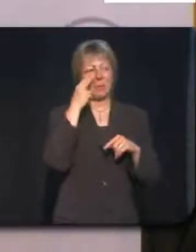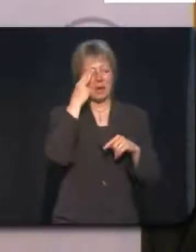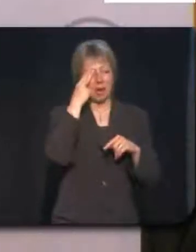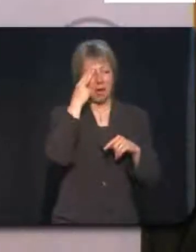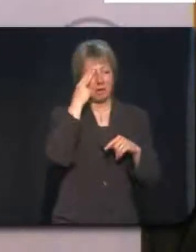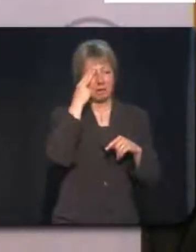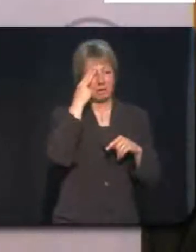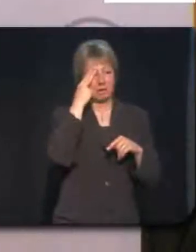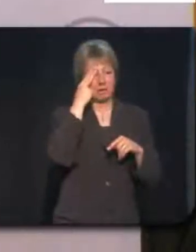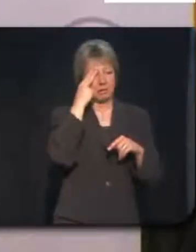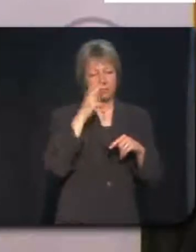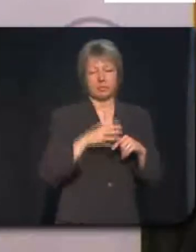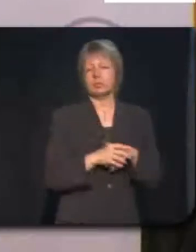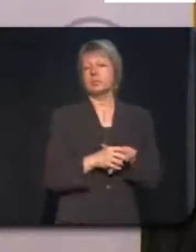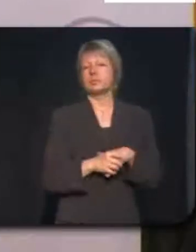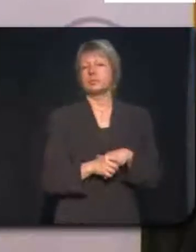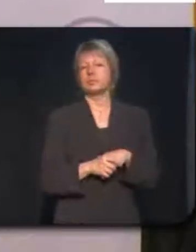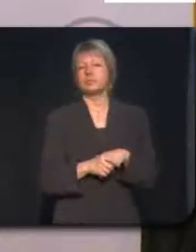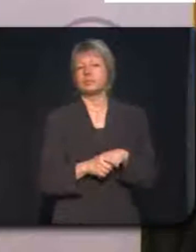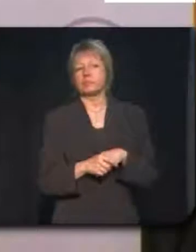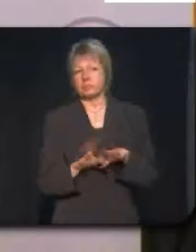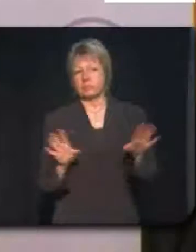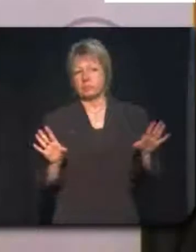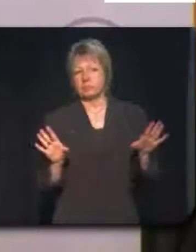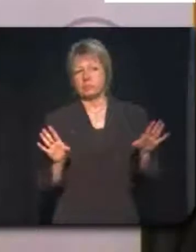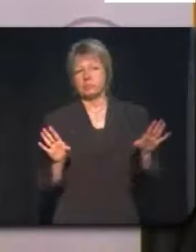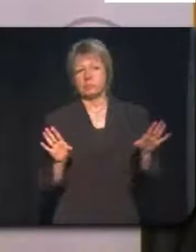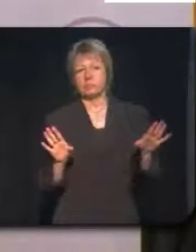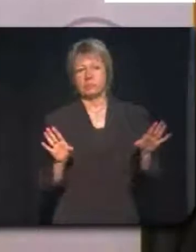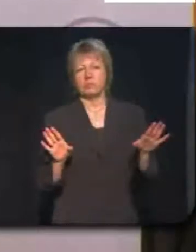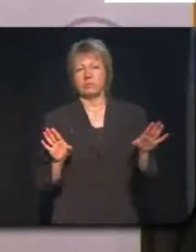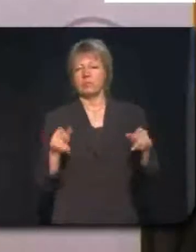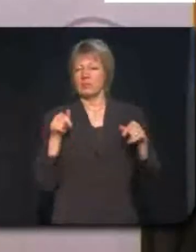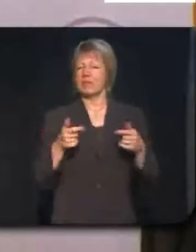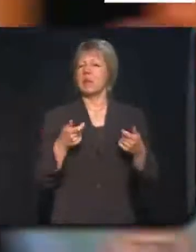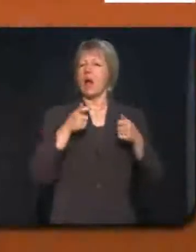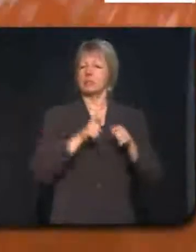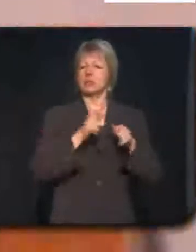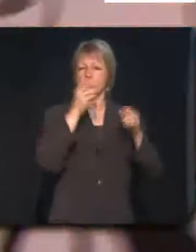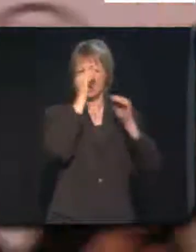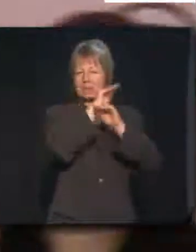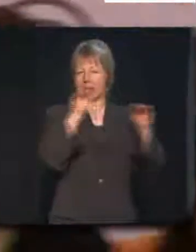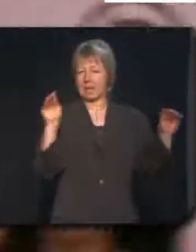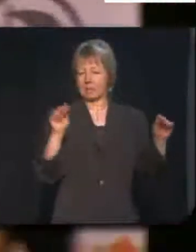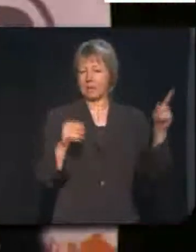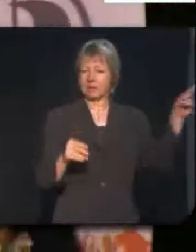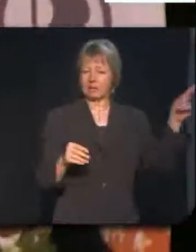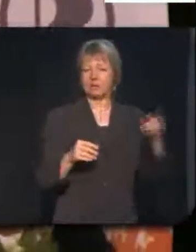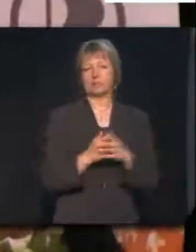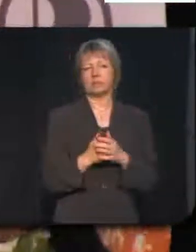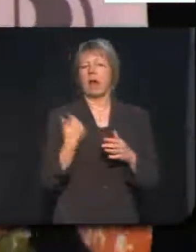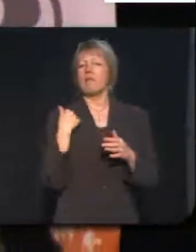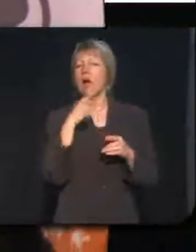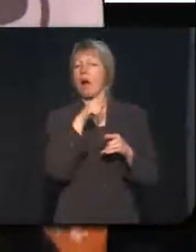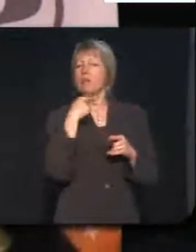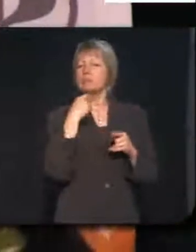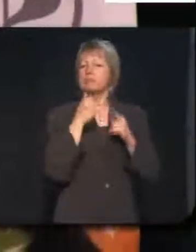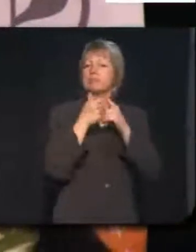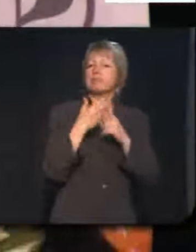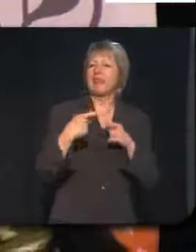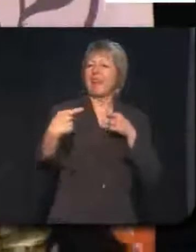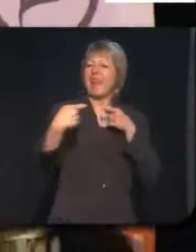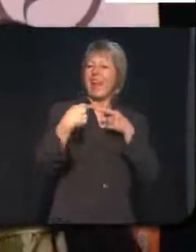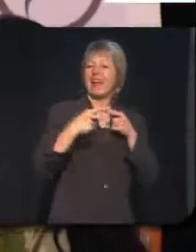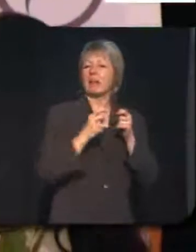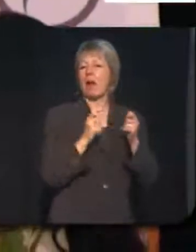im Pressebereich und das Abschluss der mir bitte vielleicht ganz kurz zu den angemerkten Kontrapunkten es ist in der Tat so